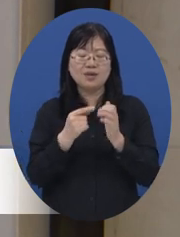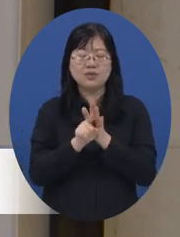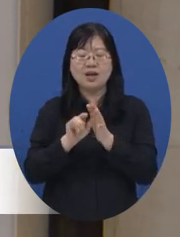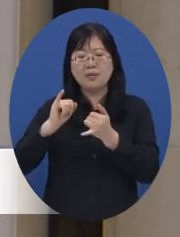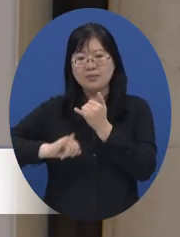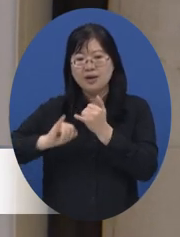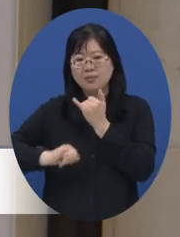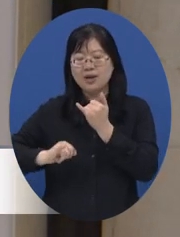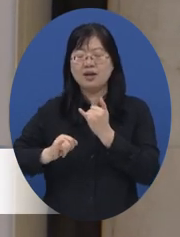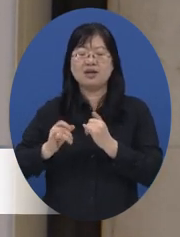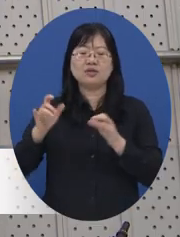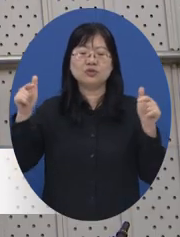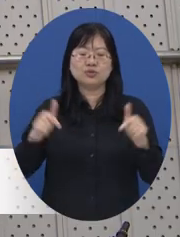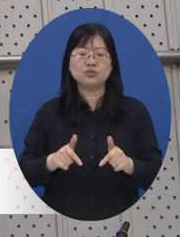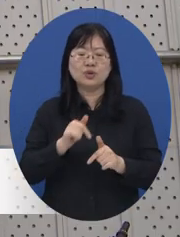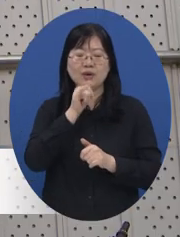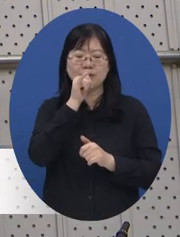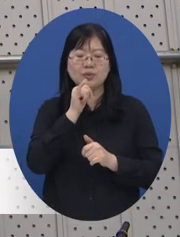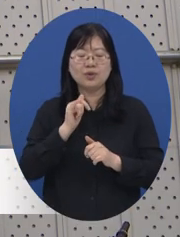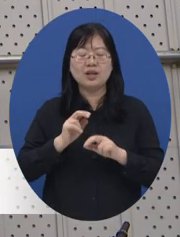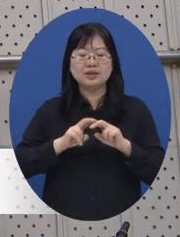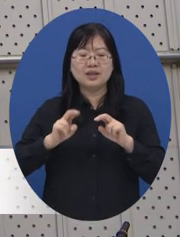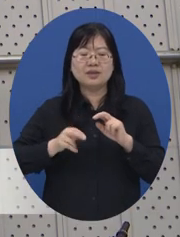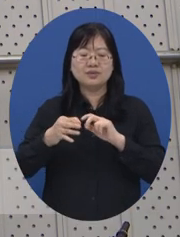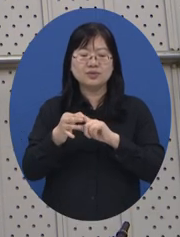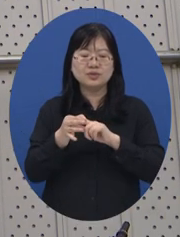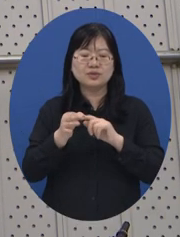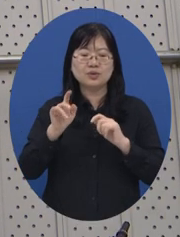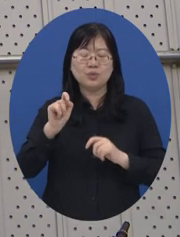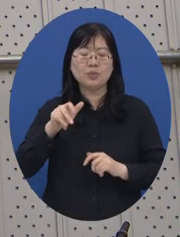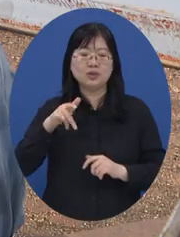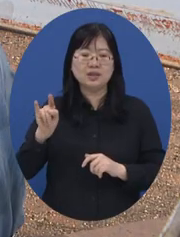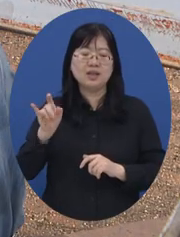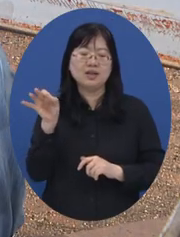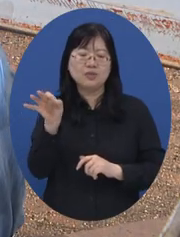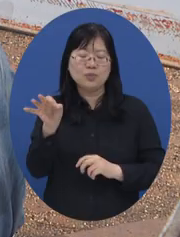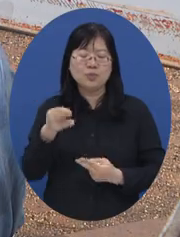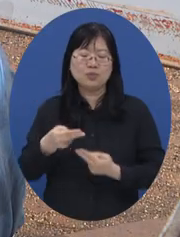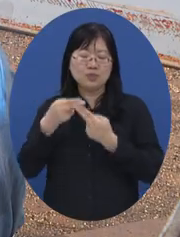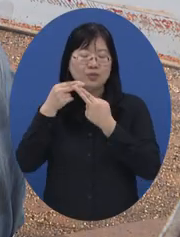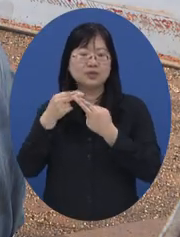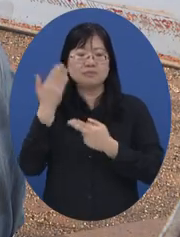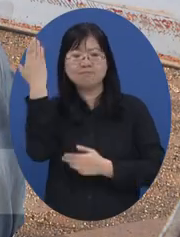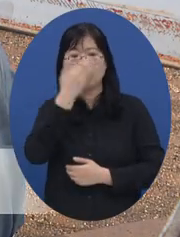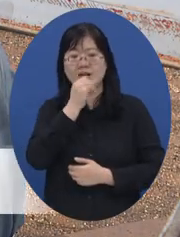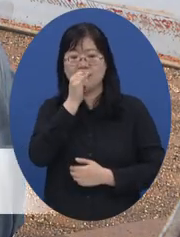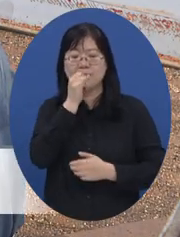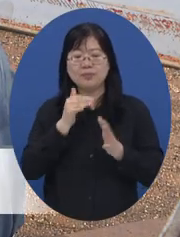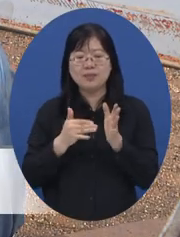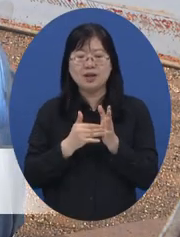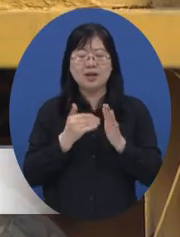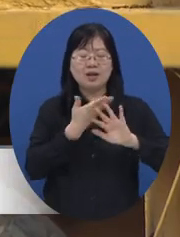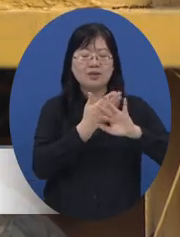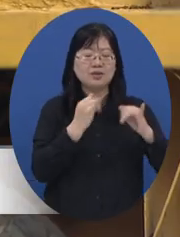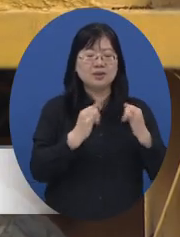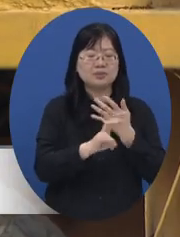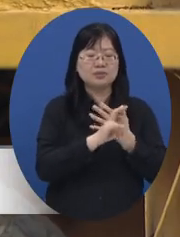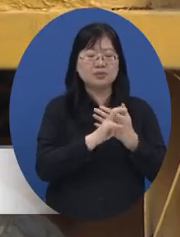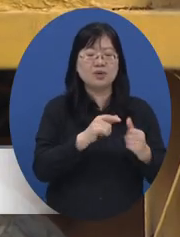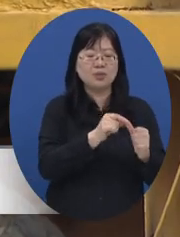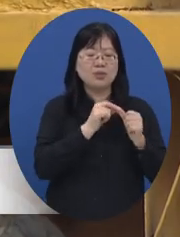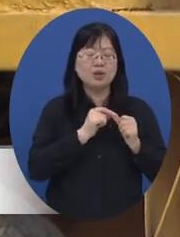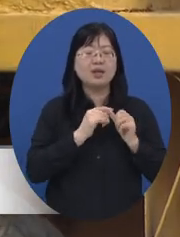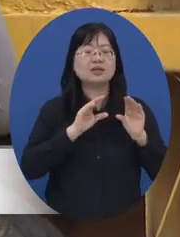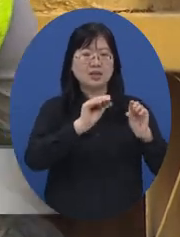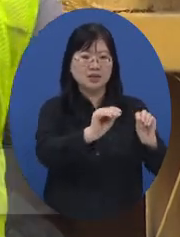임금체불 가능성이 낮아지고 퇴직금 성격인 퇴직공제부금 적립도 투명해집니다. 건설 현장의 외국인 불법 고용